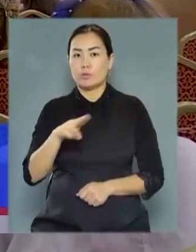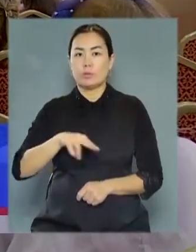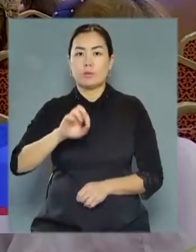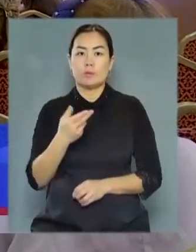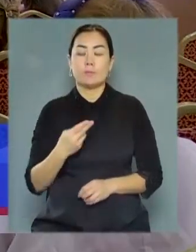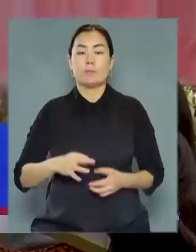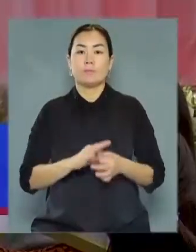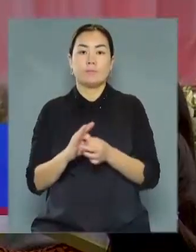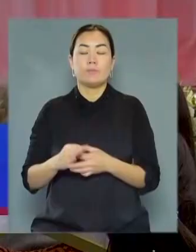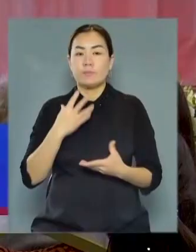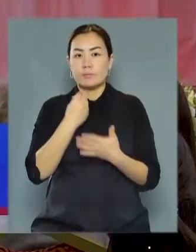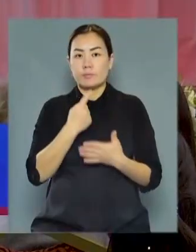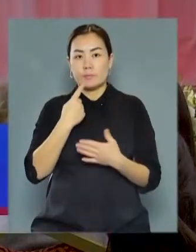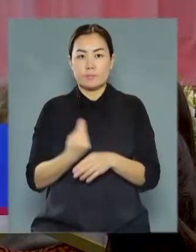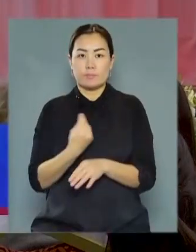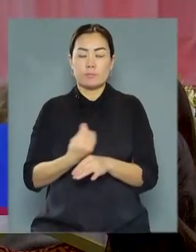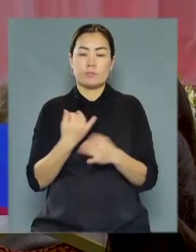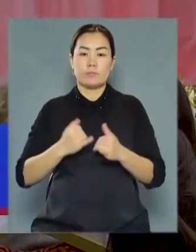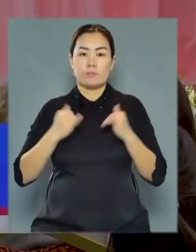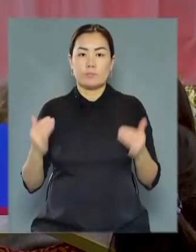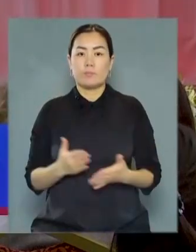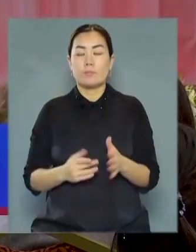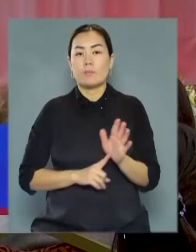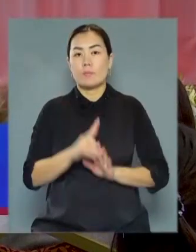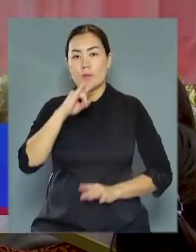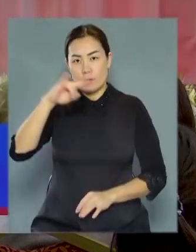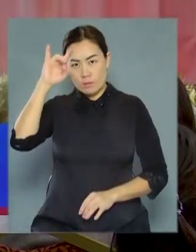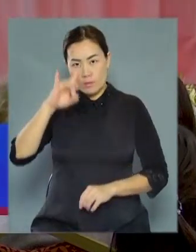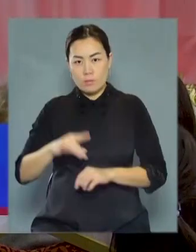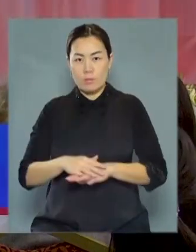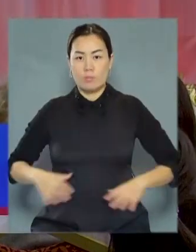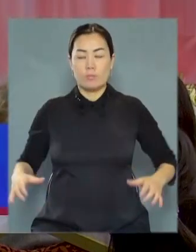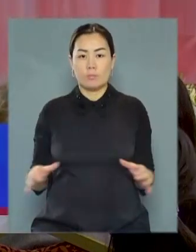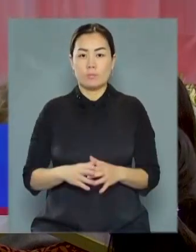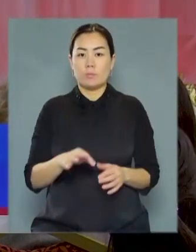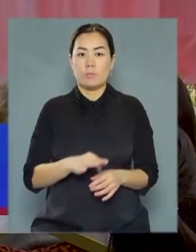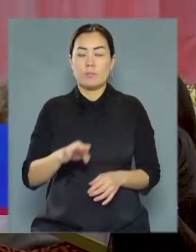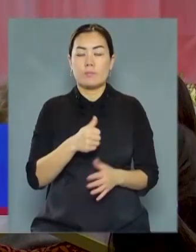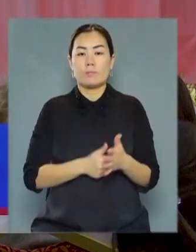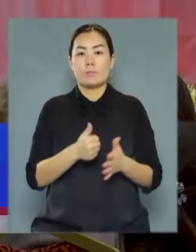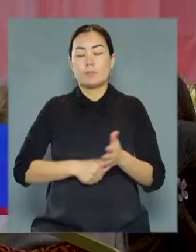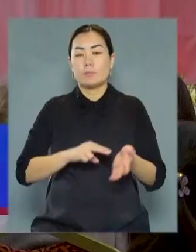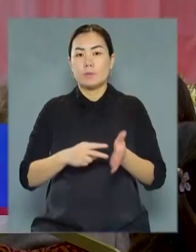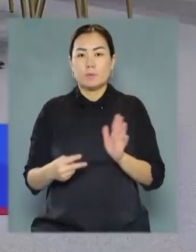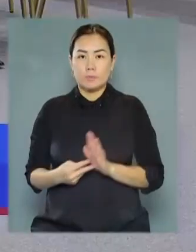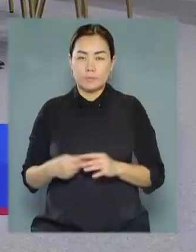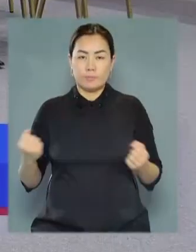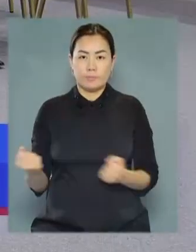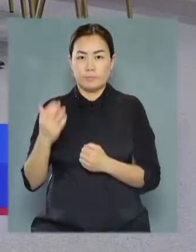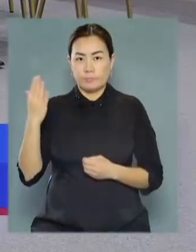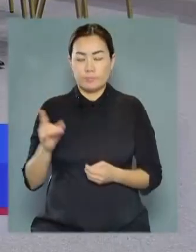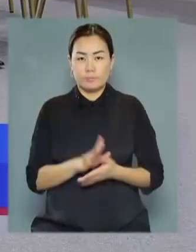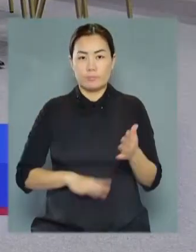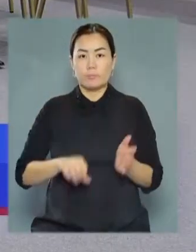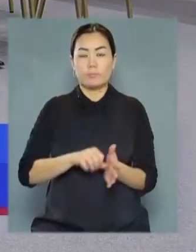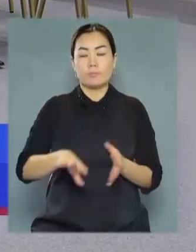этно-мәдени бірлестіктерді ана тілімізге қызығушылық таныта бастаған. Бастамаға Қазақстан Халқы Ассамблеясы Атырау мақтанышым жобасы қолдау білдірген.